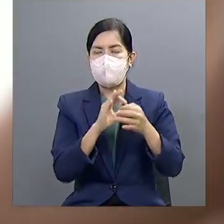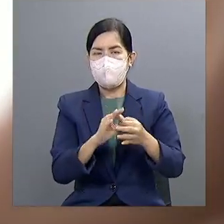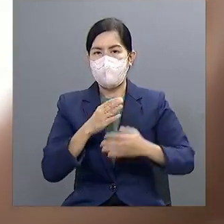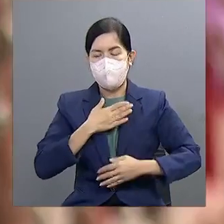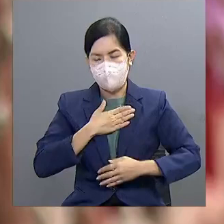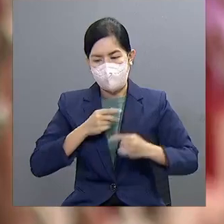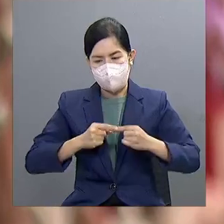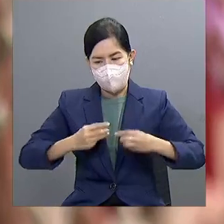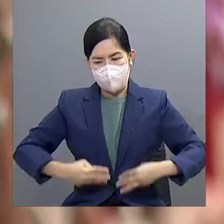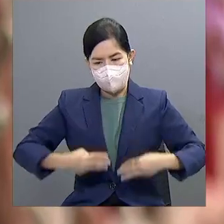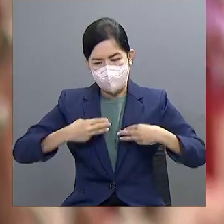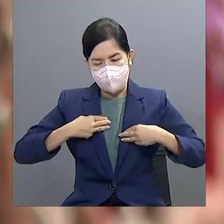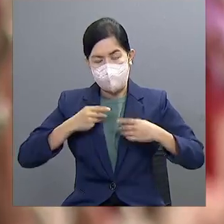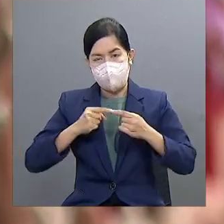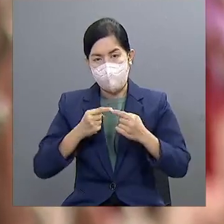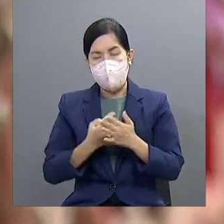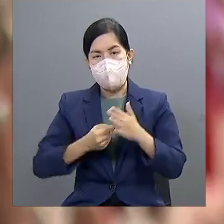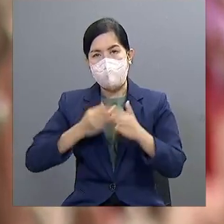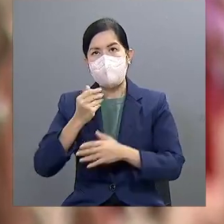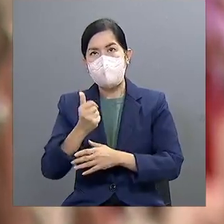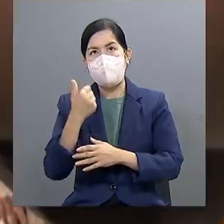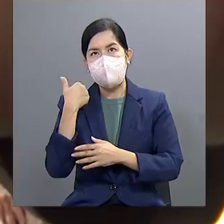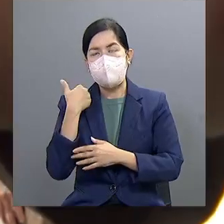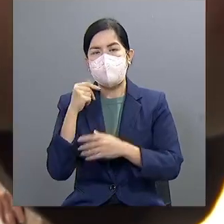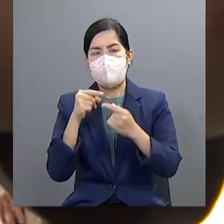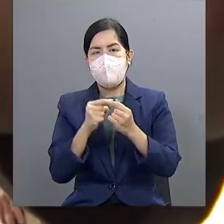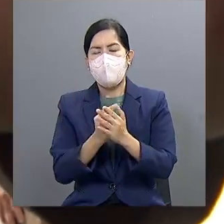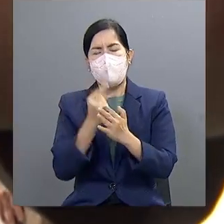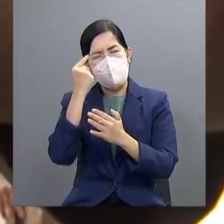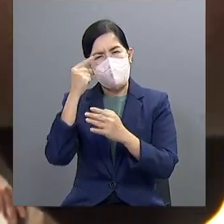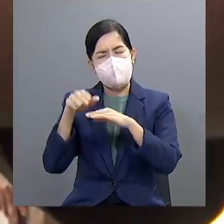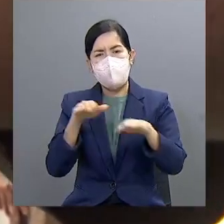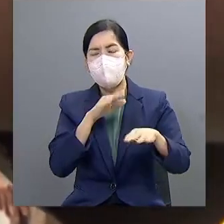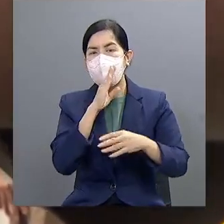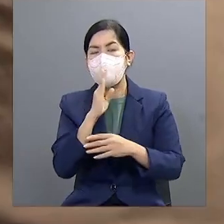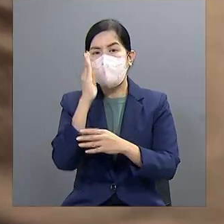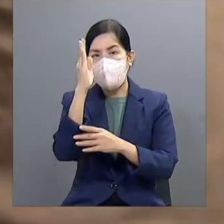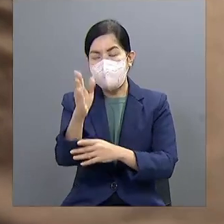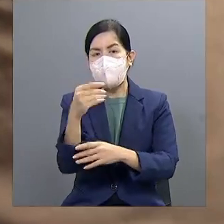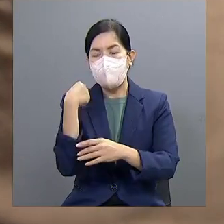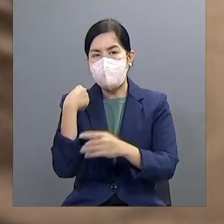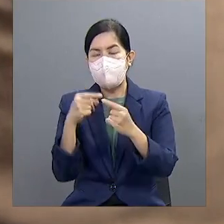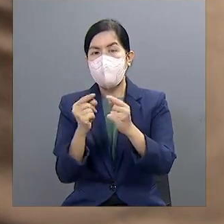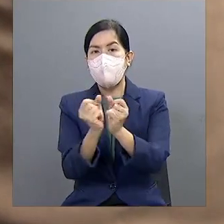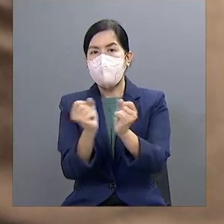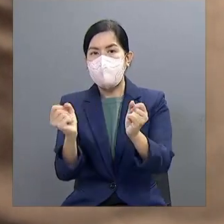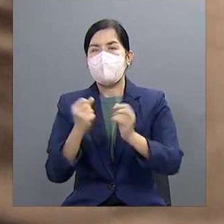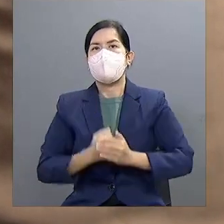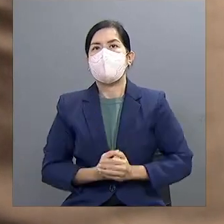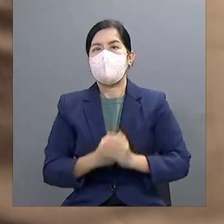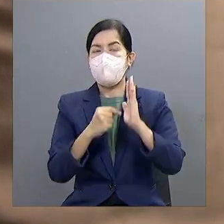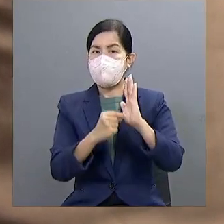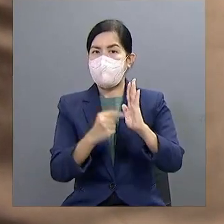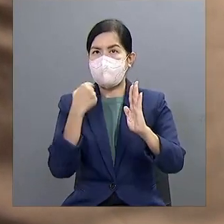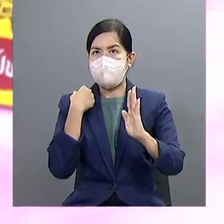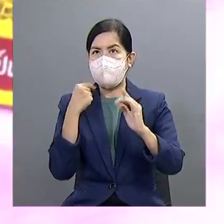การลูกเสือเตรียมพร้อมก่อนออกไปอยู่ร่วมกับสังคมนี่เป็นส่วนหนึ่งของกิจกรรมที่กลายเป็นแบบอย่างพัฒนาจิตใจ